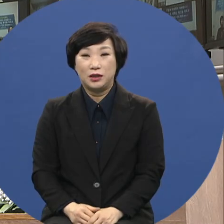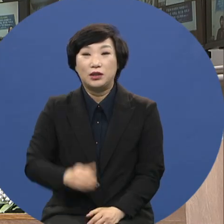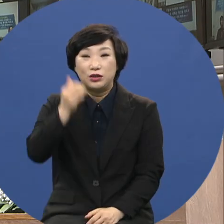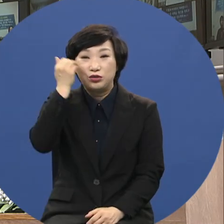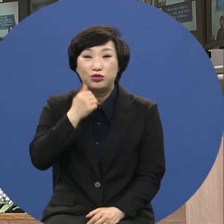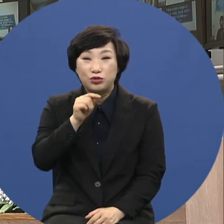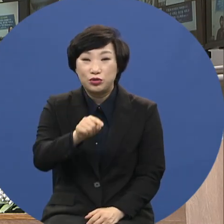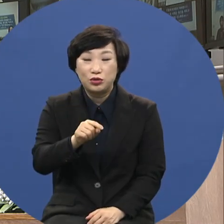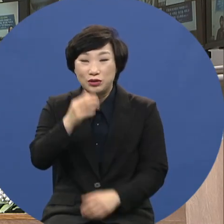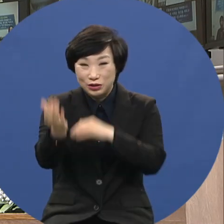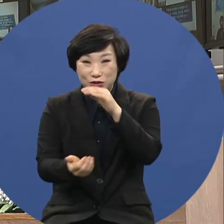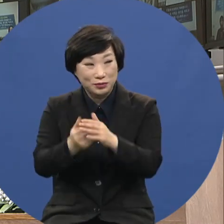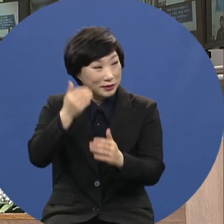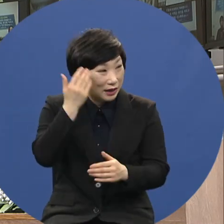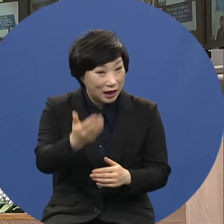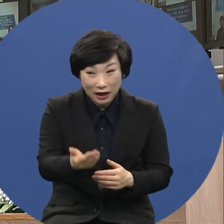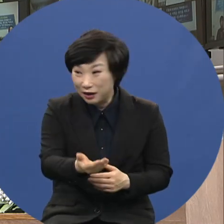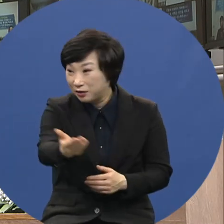누구에게 이루어져야 돼?